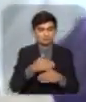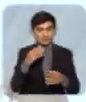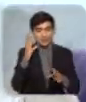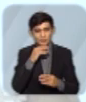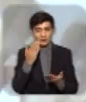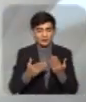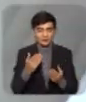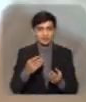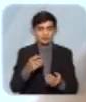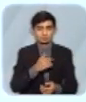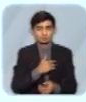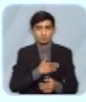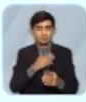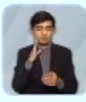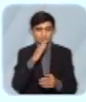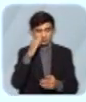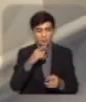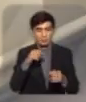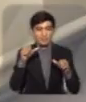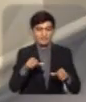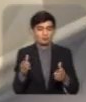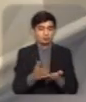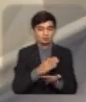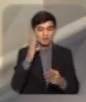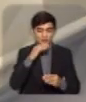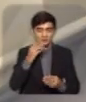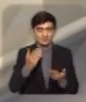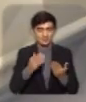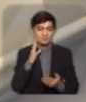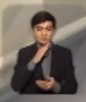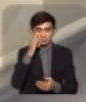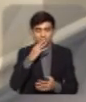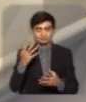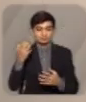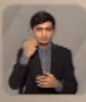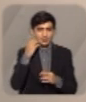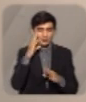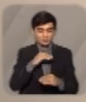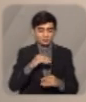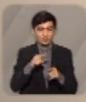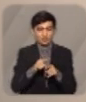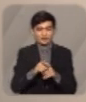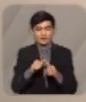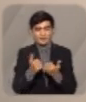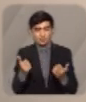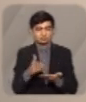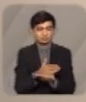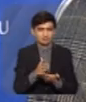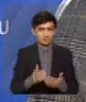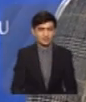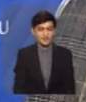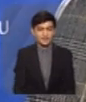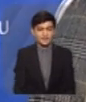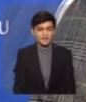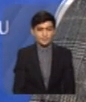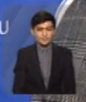вовсе лишить родительских прав. Такими лазейками могут воспользоваться родители, которые делят детей при разводе.